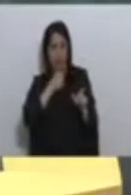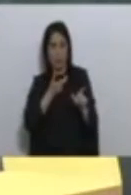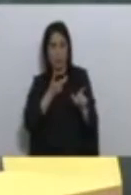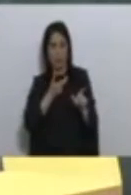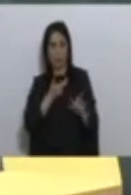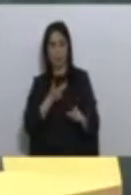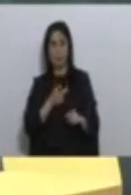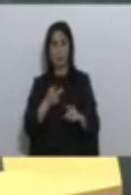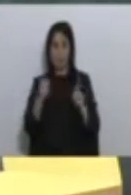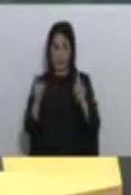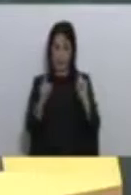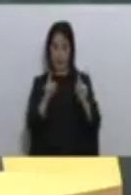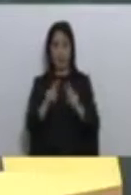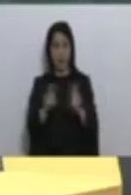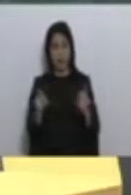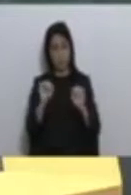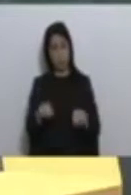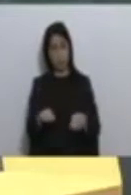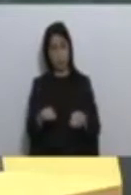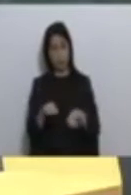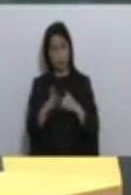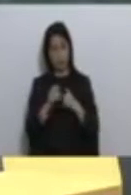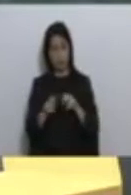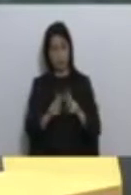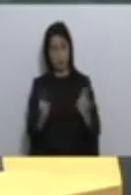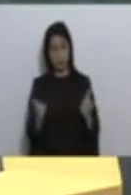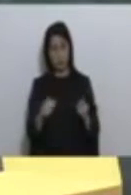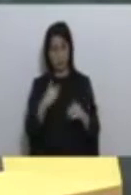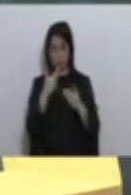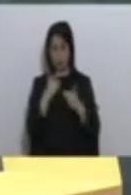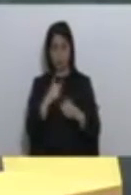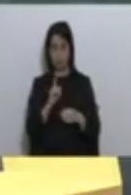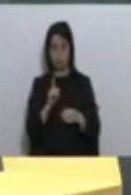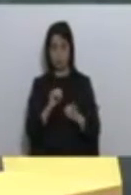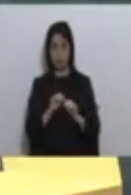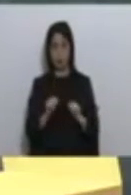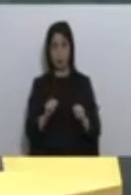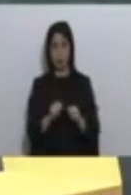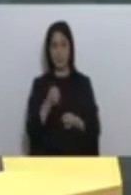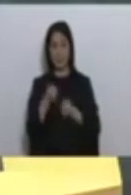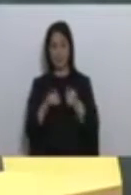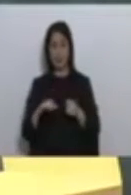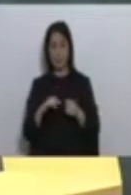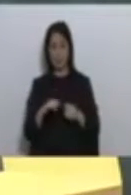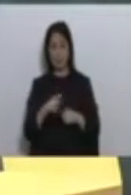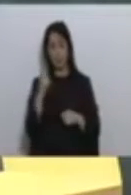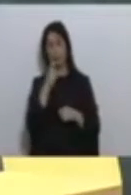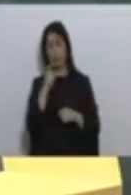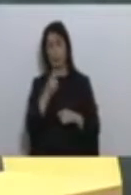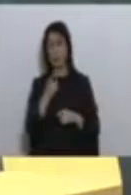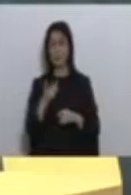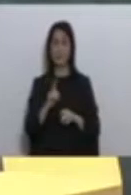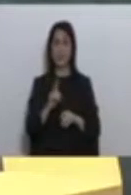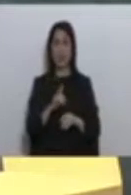ანუ ის და ეს ერთნაირად უნდა დაისაჯოს? Მე თუ მკითხავთ, არ შეიძლება რომ ის ადამიანი 500 ლარი